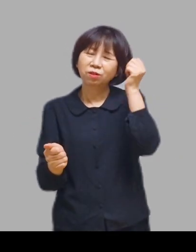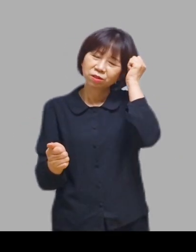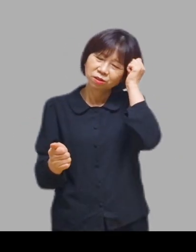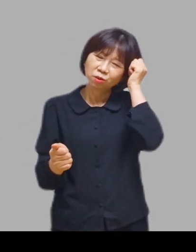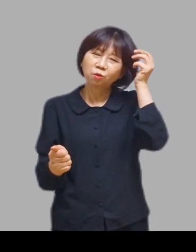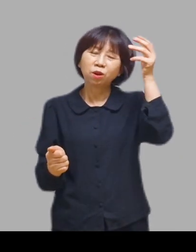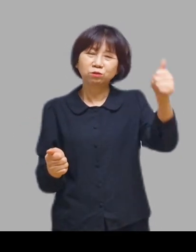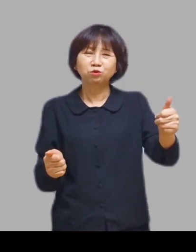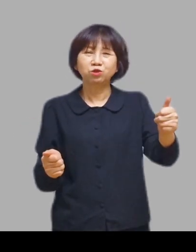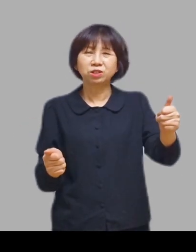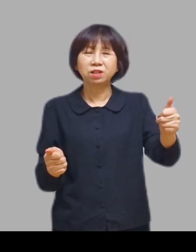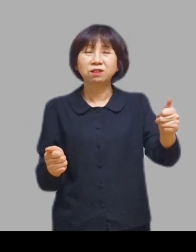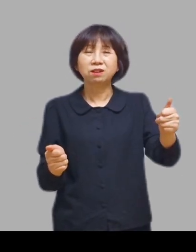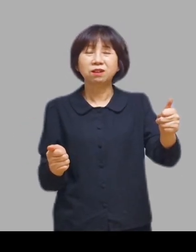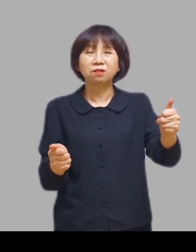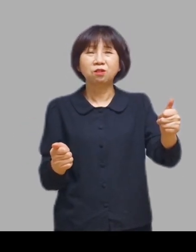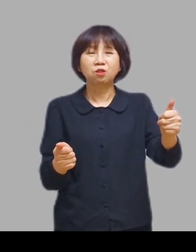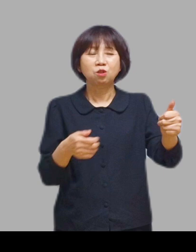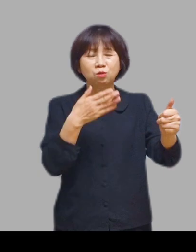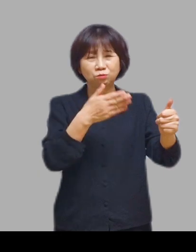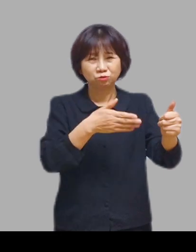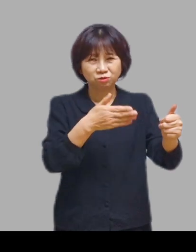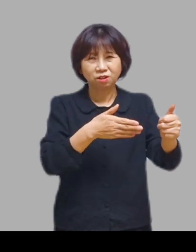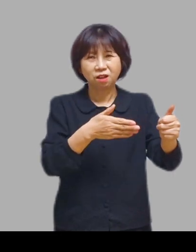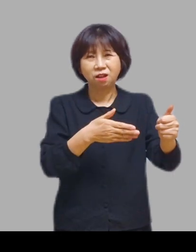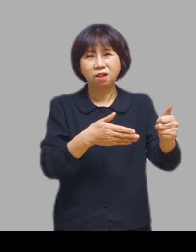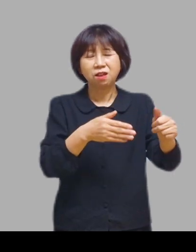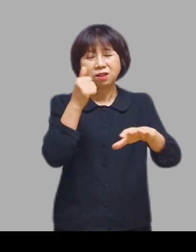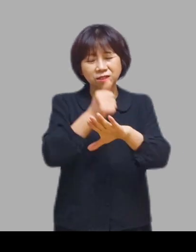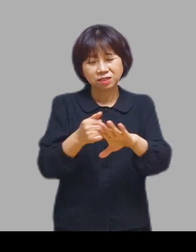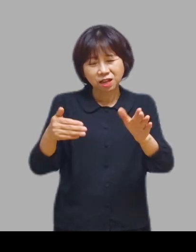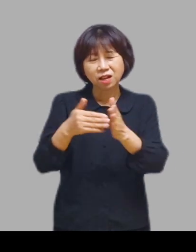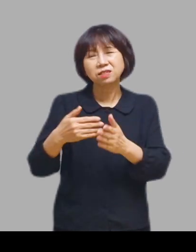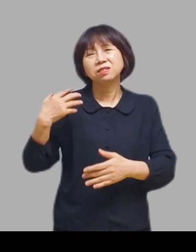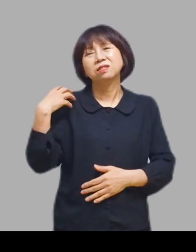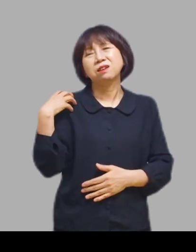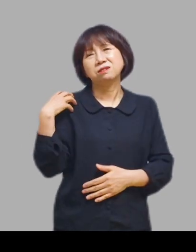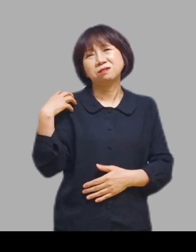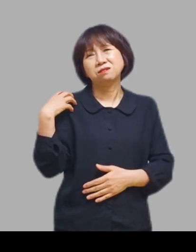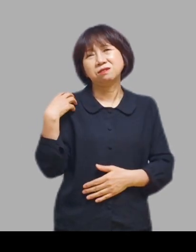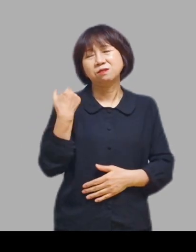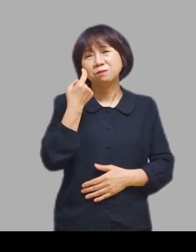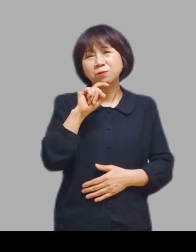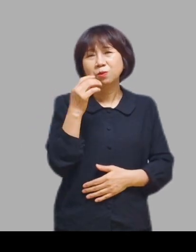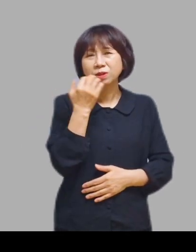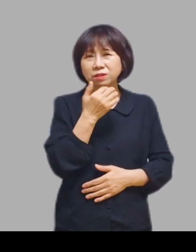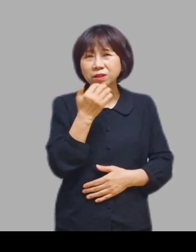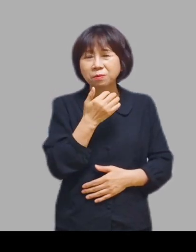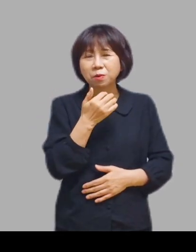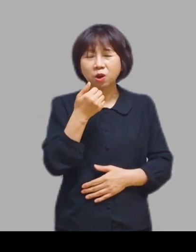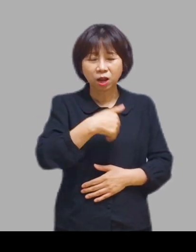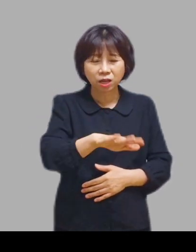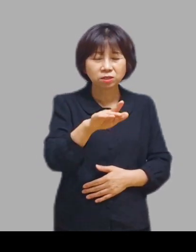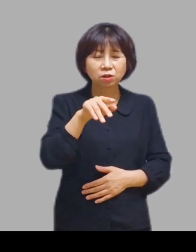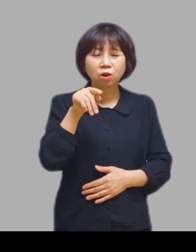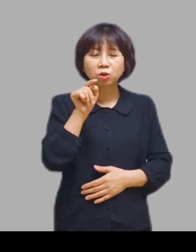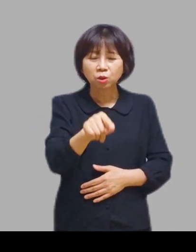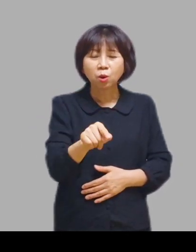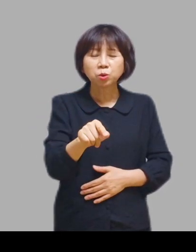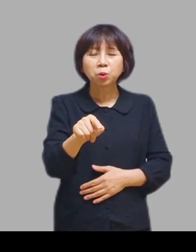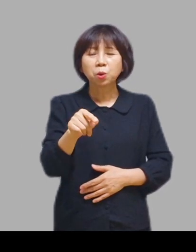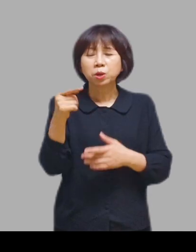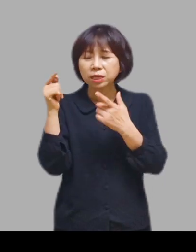책임집니다. 그리고 예수님 마지막에 이렇게 말씀하시네요. 37절에 보니까요. 노란 부분 보세요. 가서 너도 이와 같이